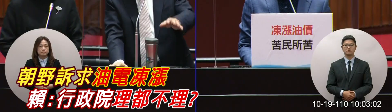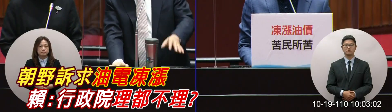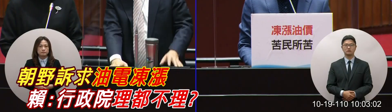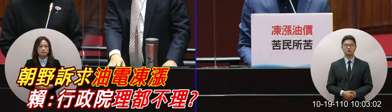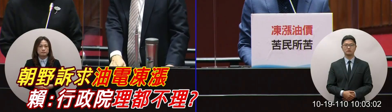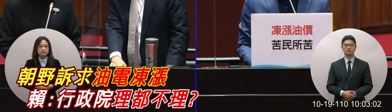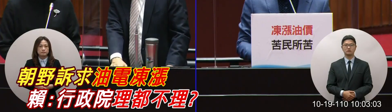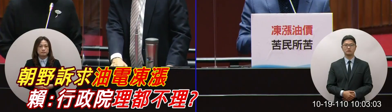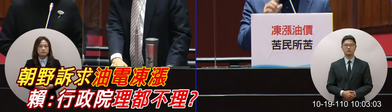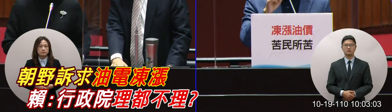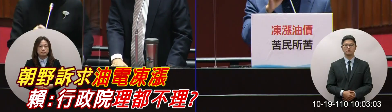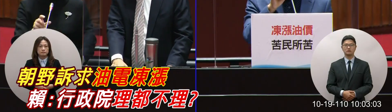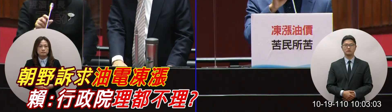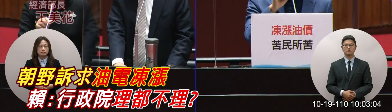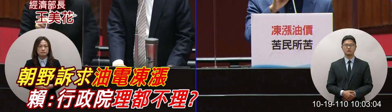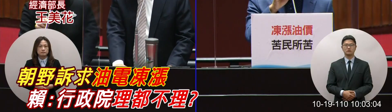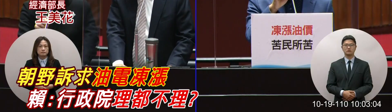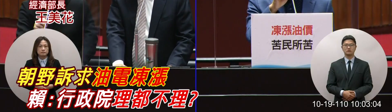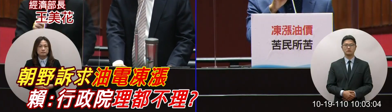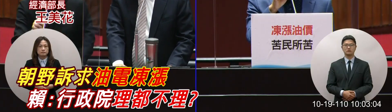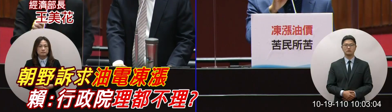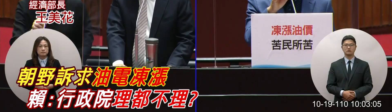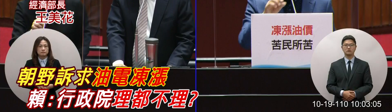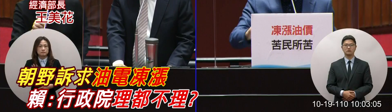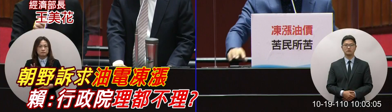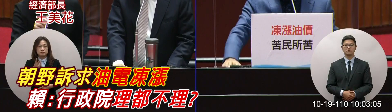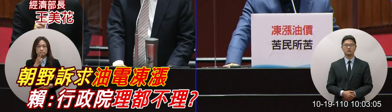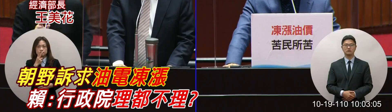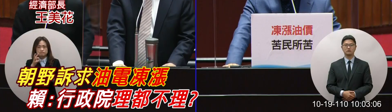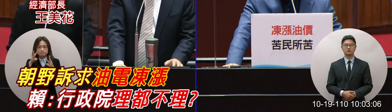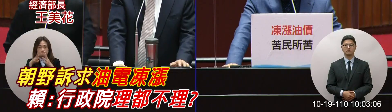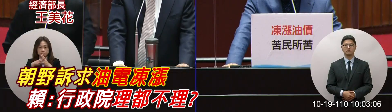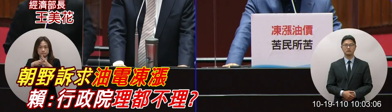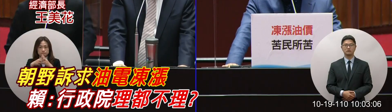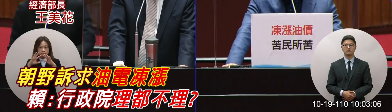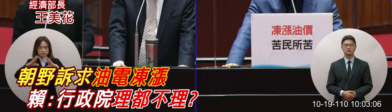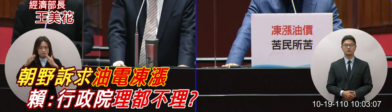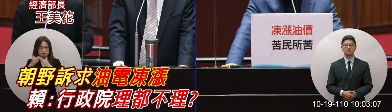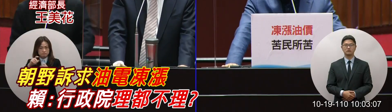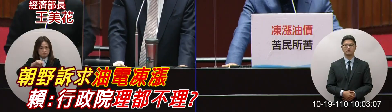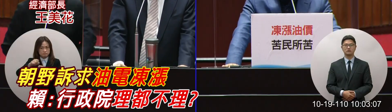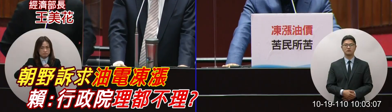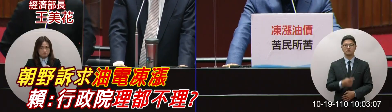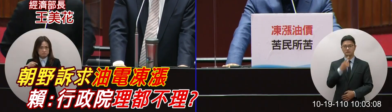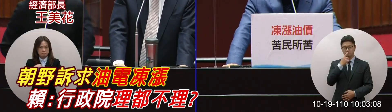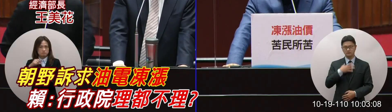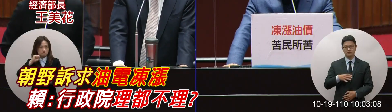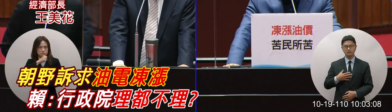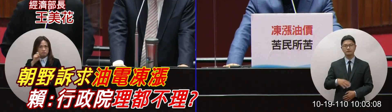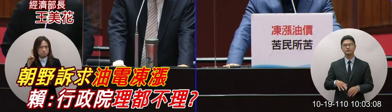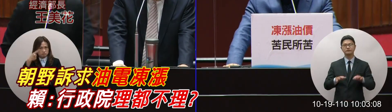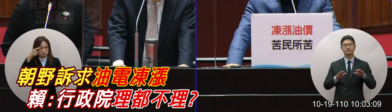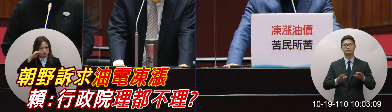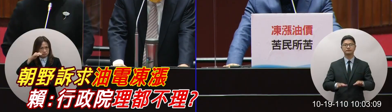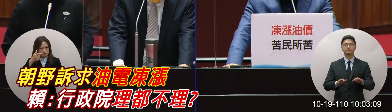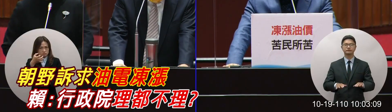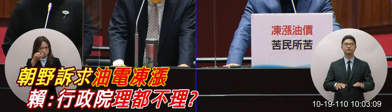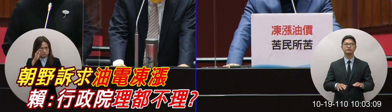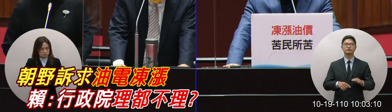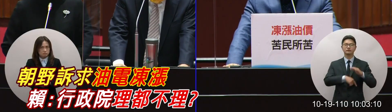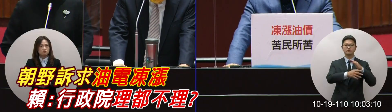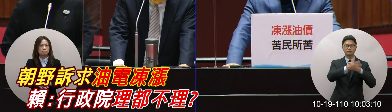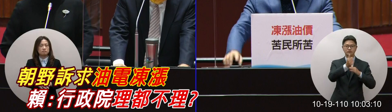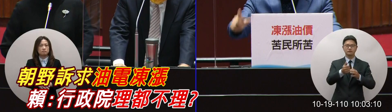洲。 我们有亚邻国最低的这个机制，还有另外 现在 价的稳定机制。 院长啊，部